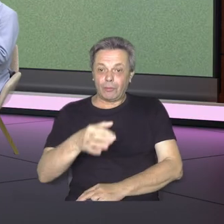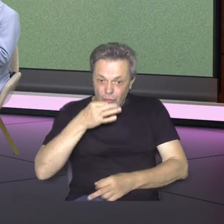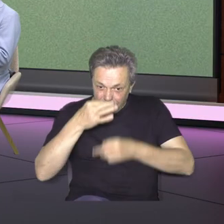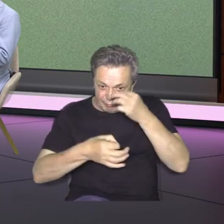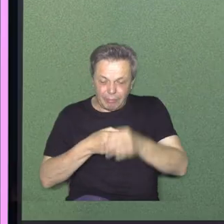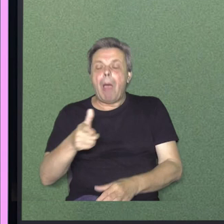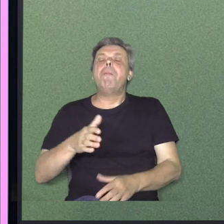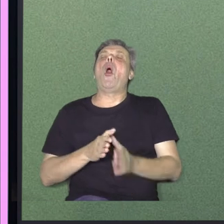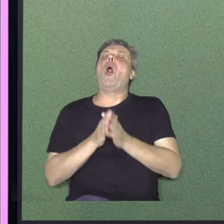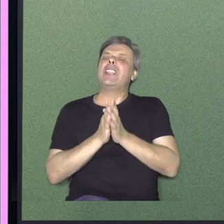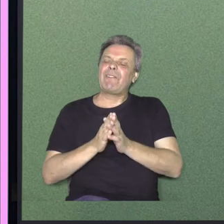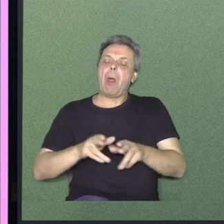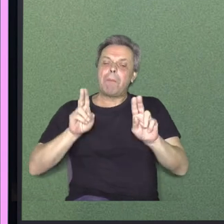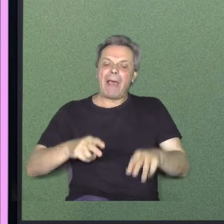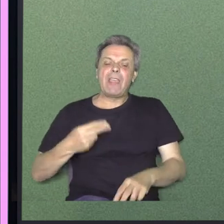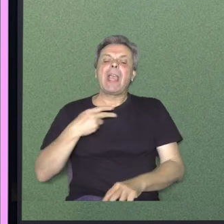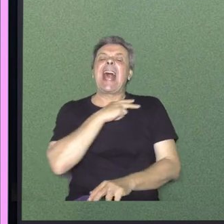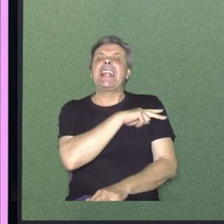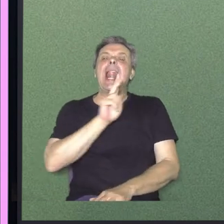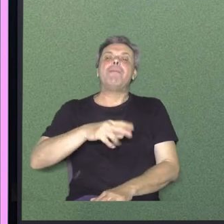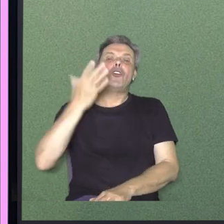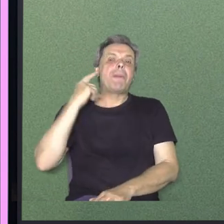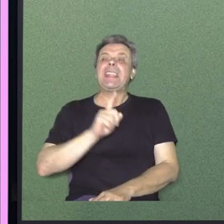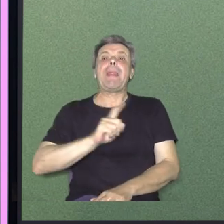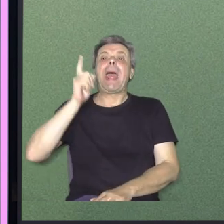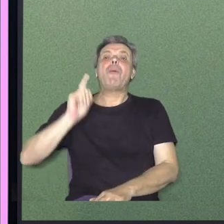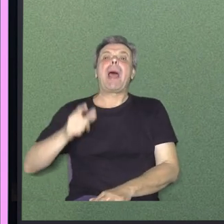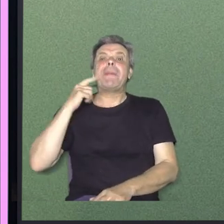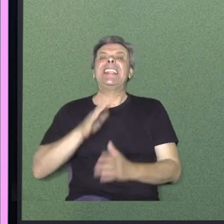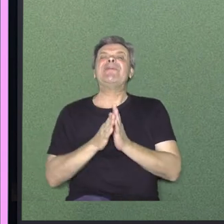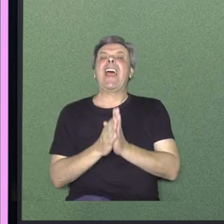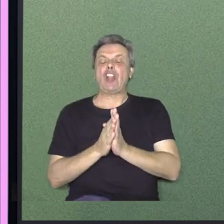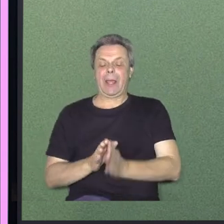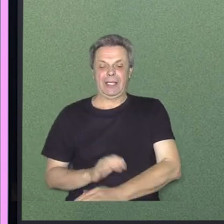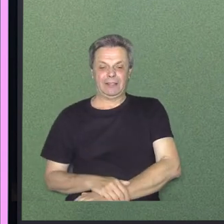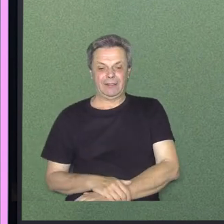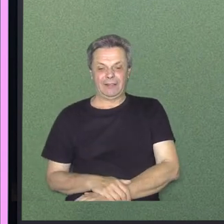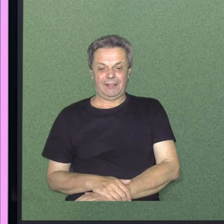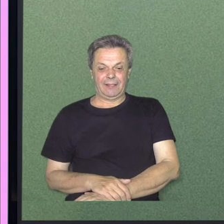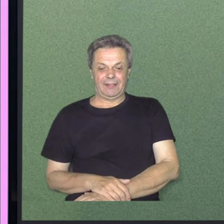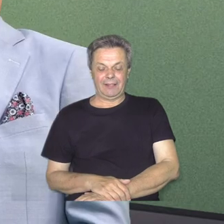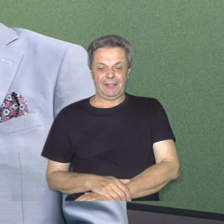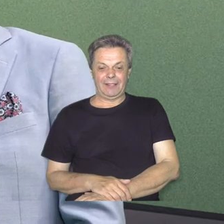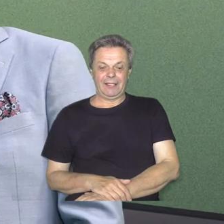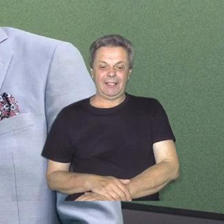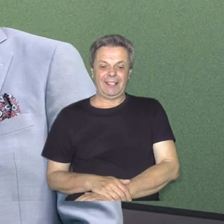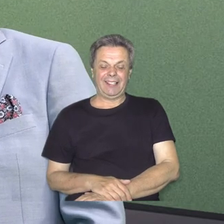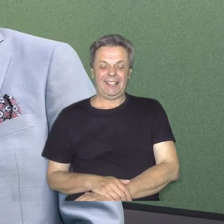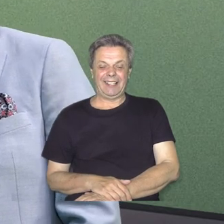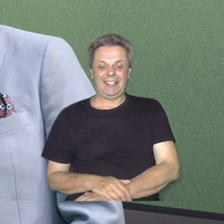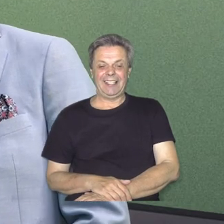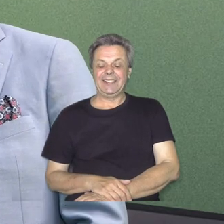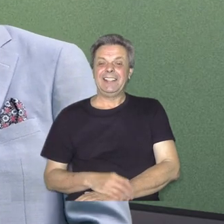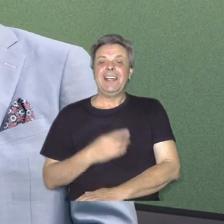ste proučili? Po crkvenom pravu kardinal može biti i da nije svećenik. Ho! Mlade ste, imate vremena. Opet